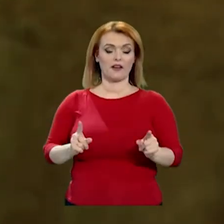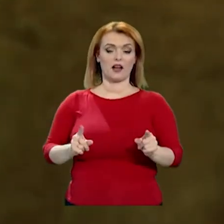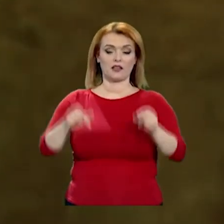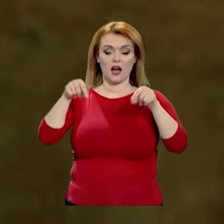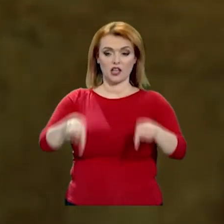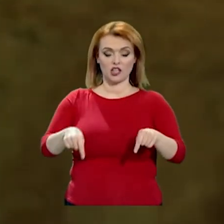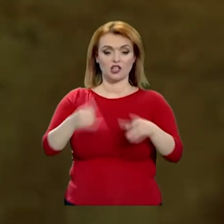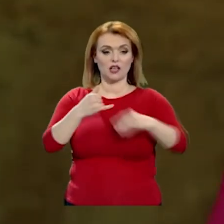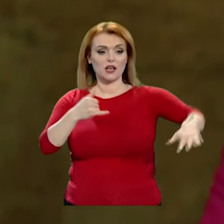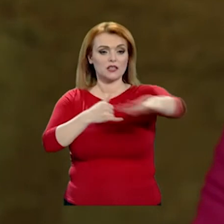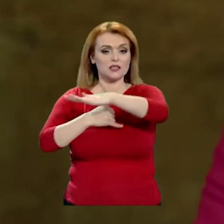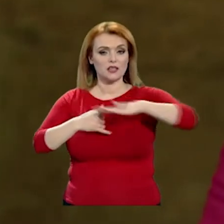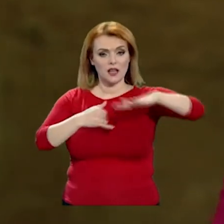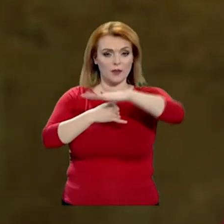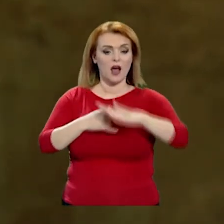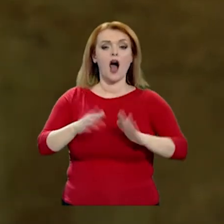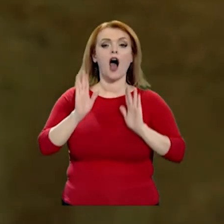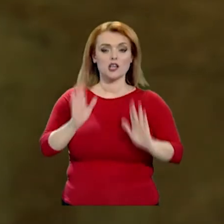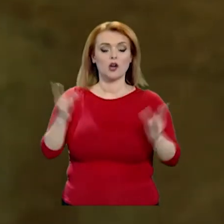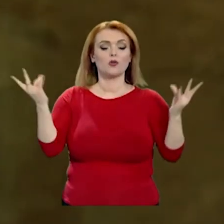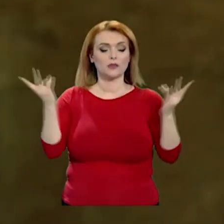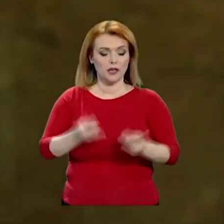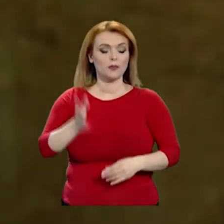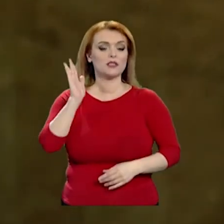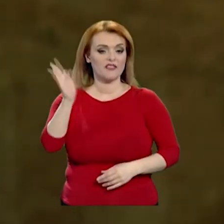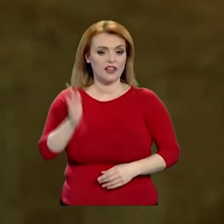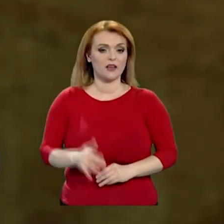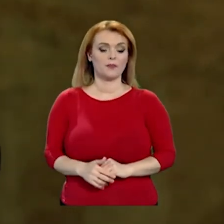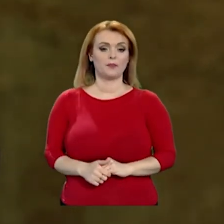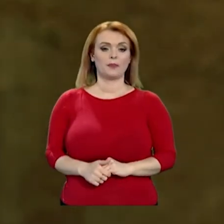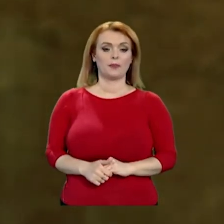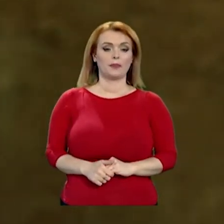la rădăcini așa cum trebuie să fie cu demnitate